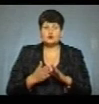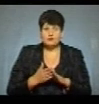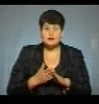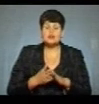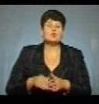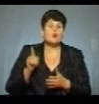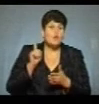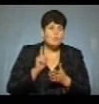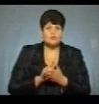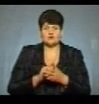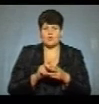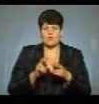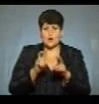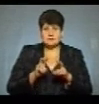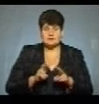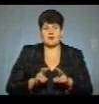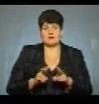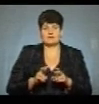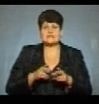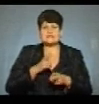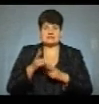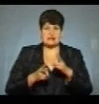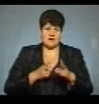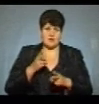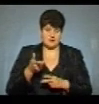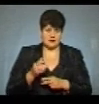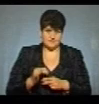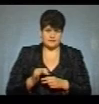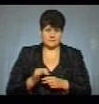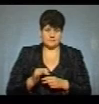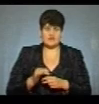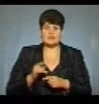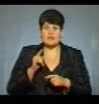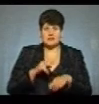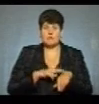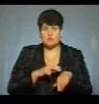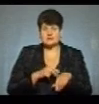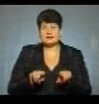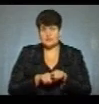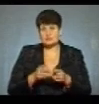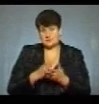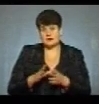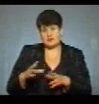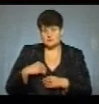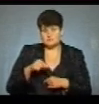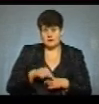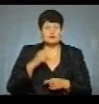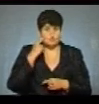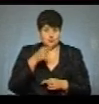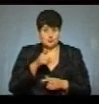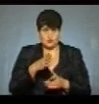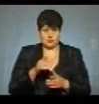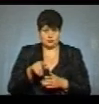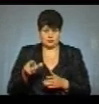обов'язково розбираємо скарги на дії працівників поліції. І вам дякую. Тобто телефонувати на 102. Керівник патрульної поліції також знаходиться з нами, який може відреагувати. Тобто він почує, що його